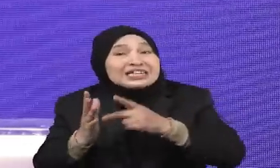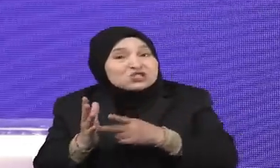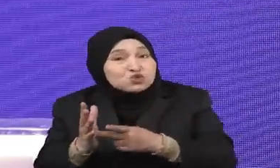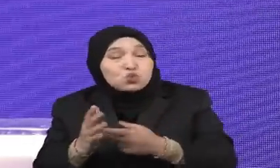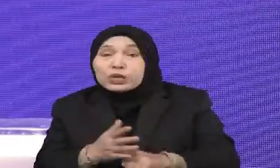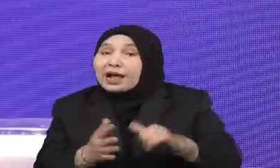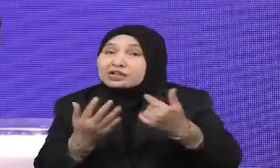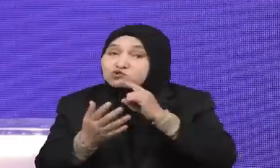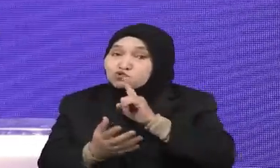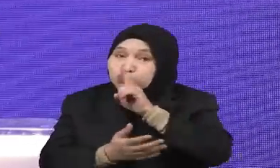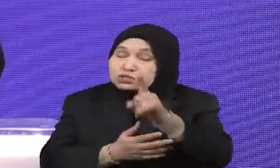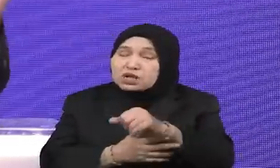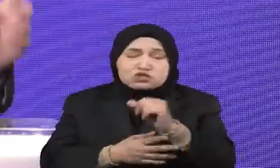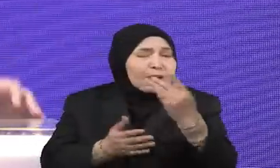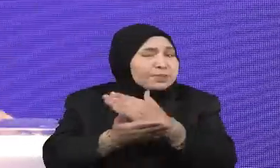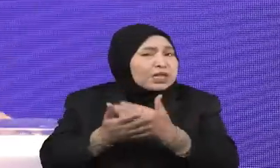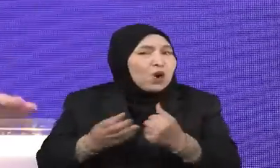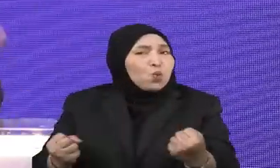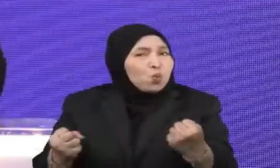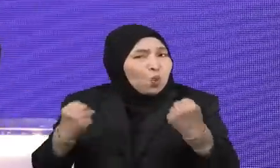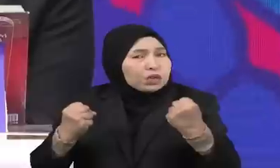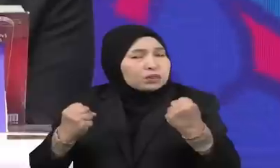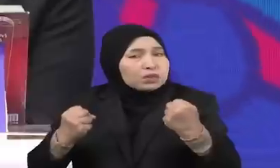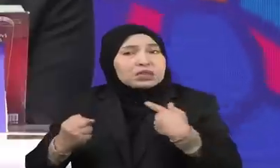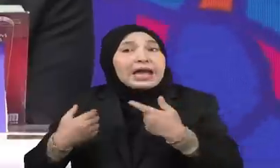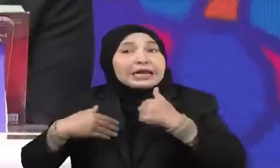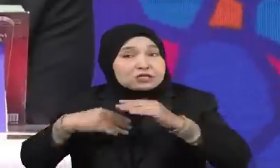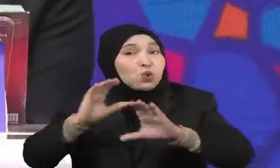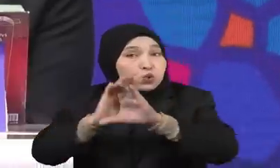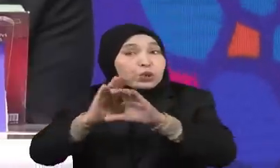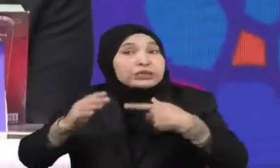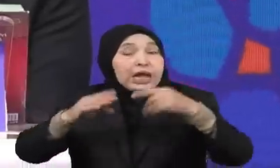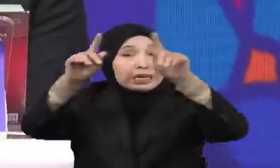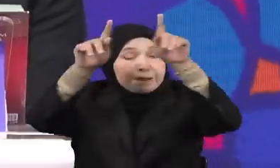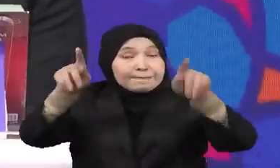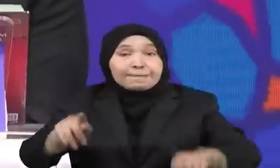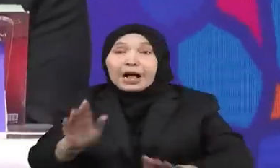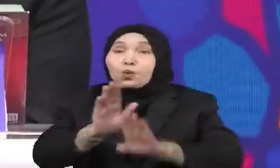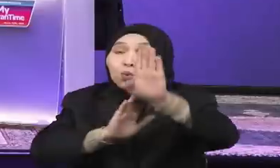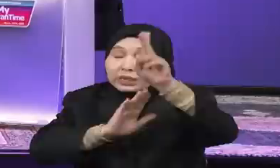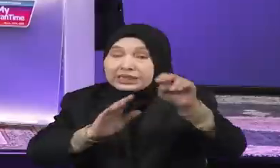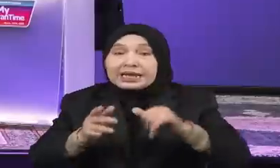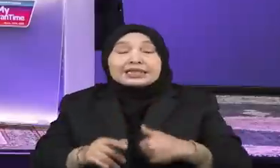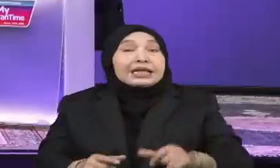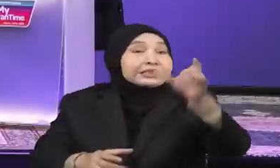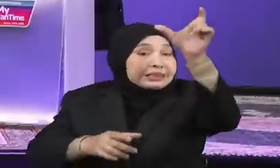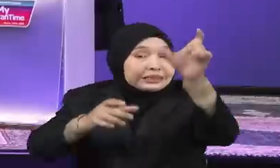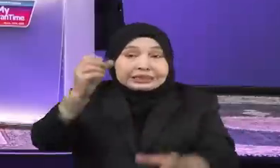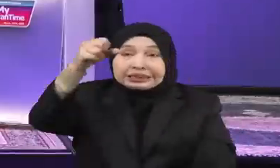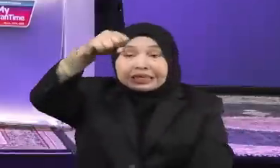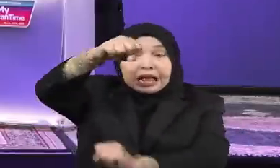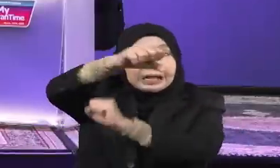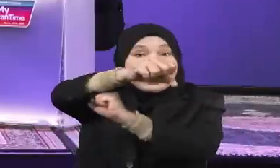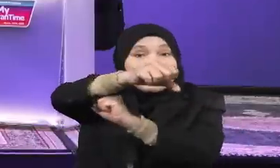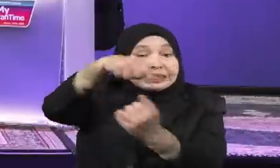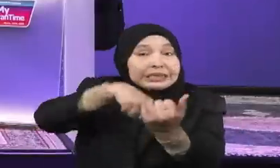sesuatu yang kuat ya seperti contoh kita ada bangunan ada kalau tiangnya itu dimakan anak-anak